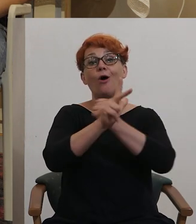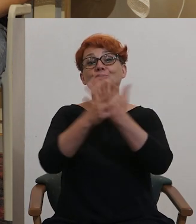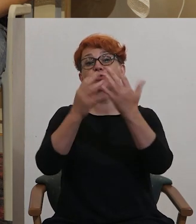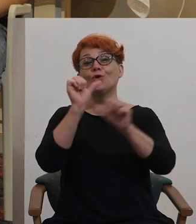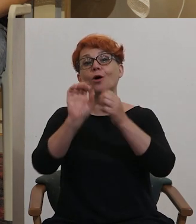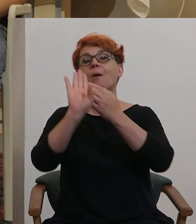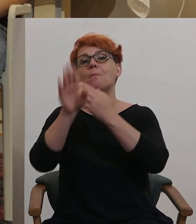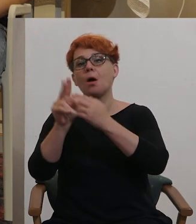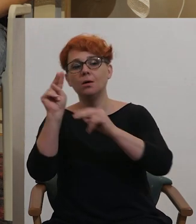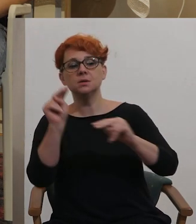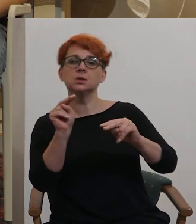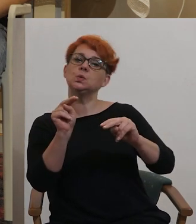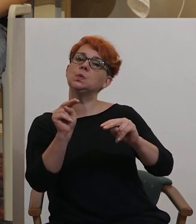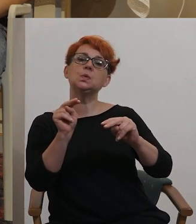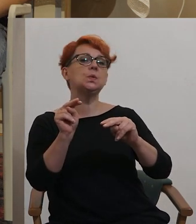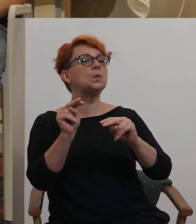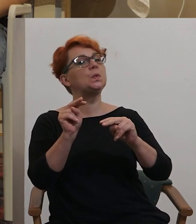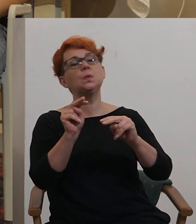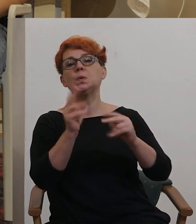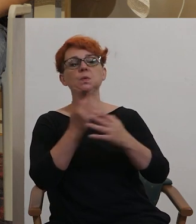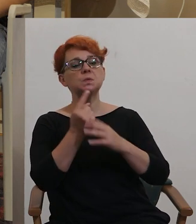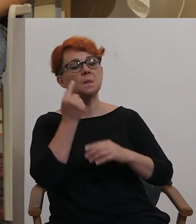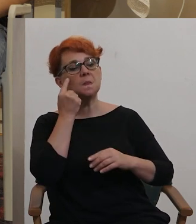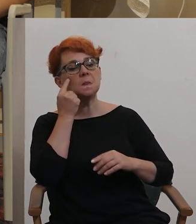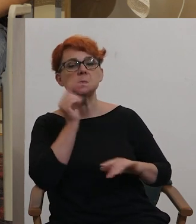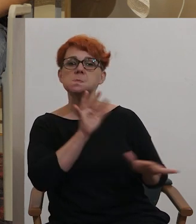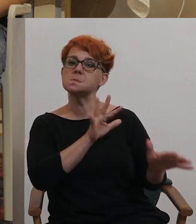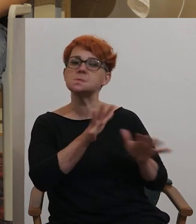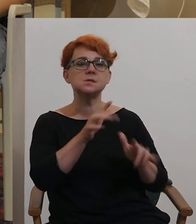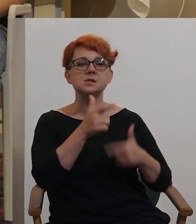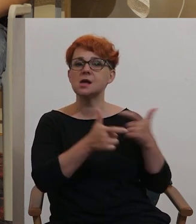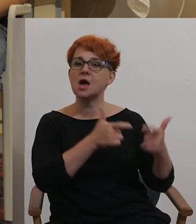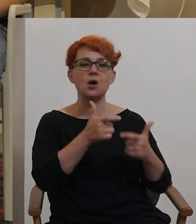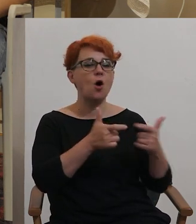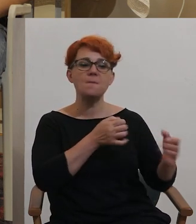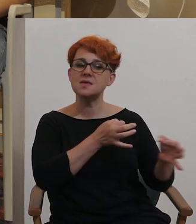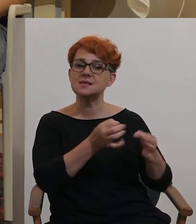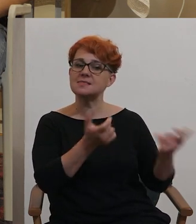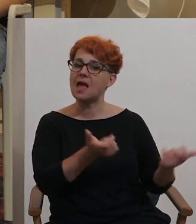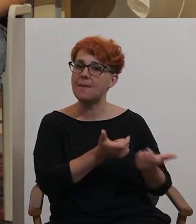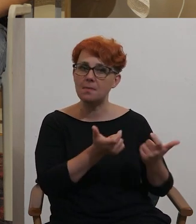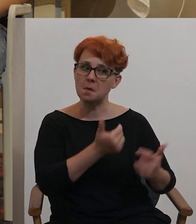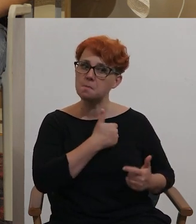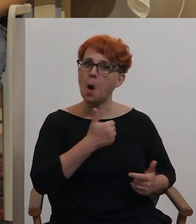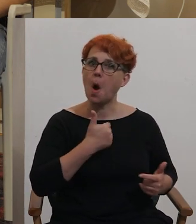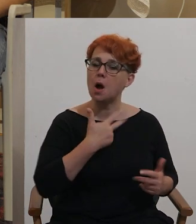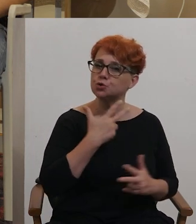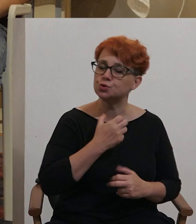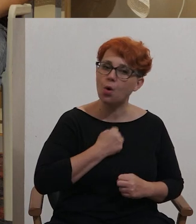oni się nagle stali no właśnie takimi no podejrzani, czy to polscy żołnierze, czy oni